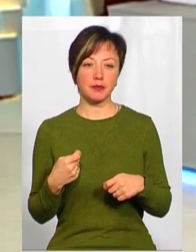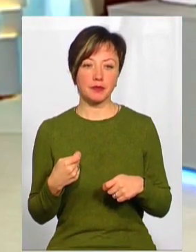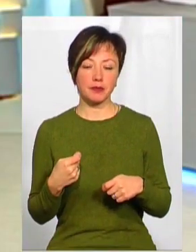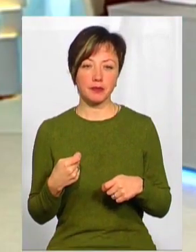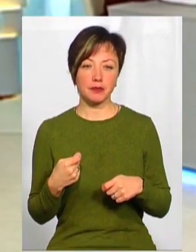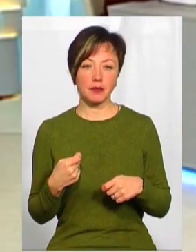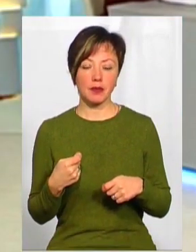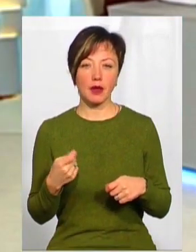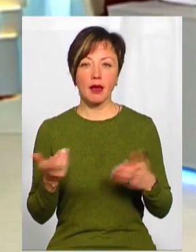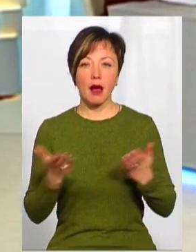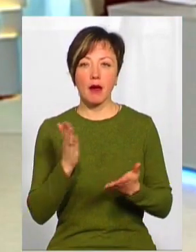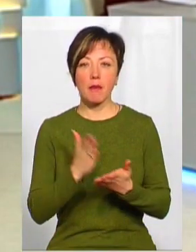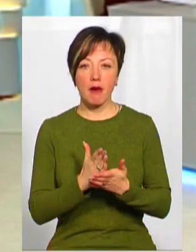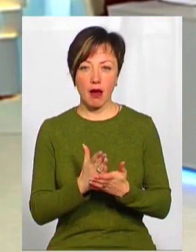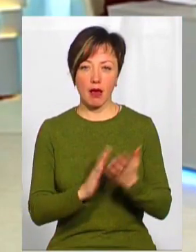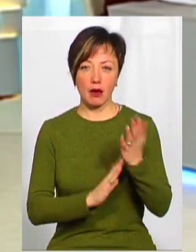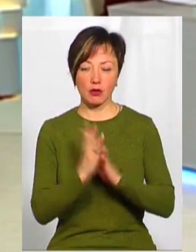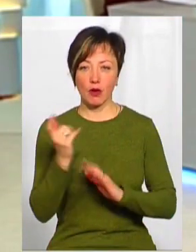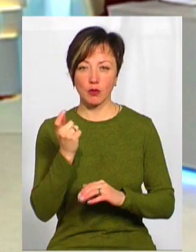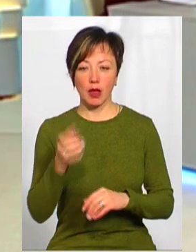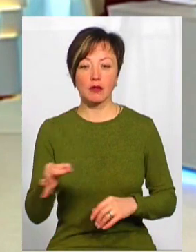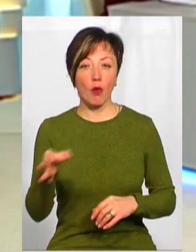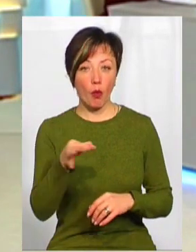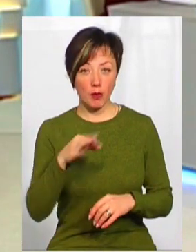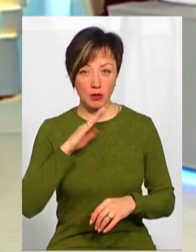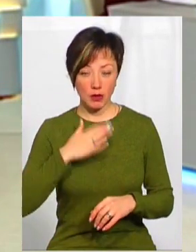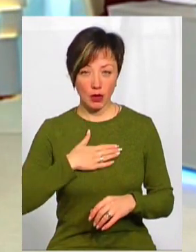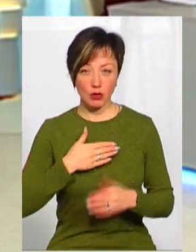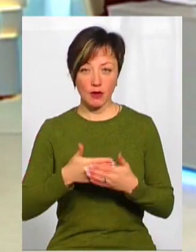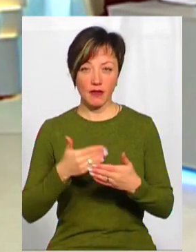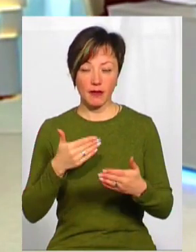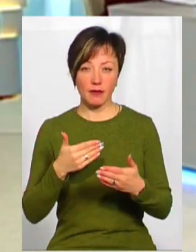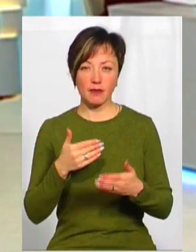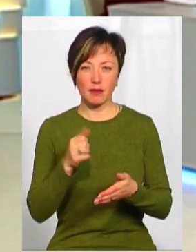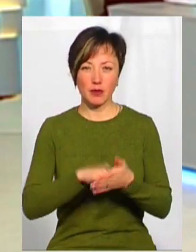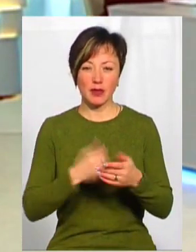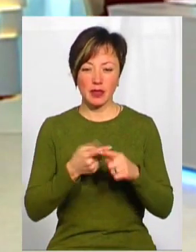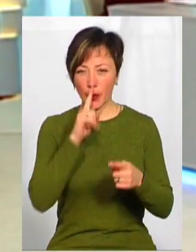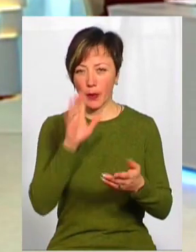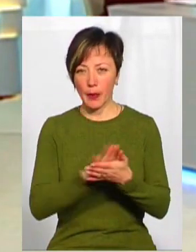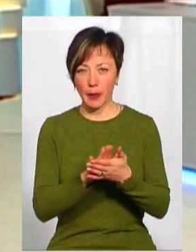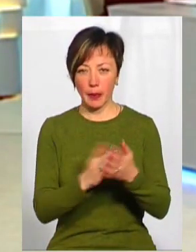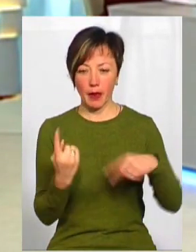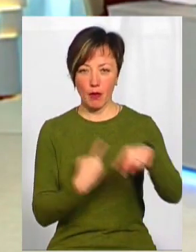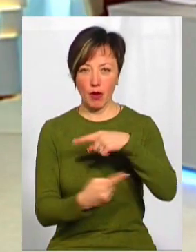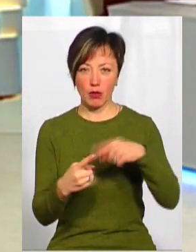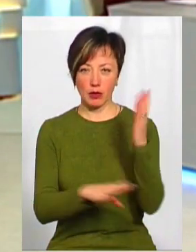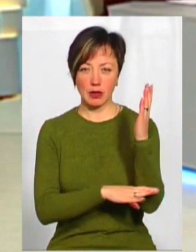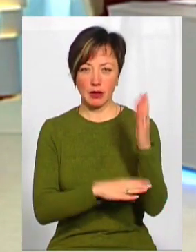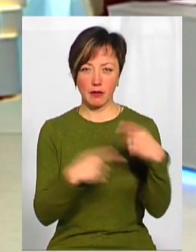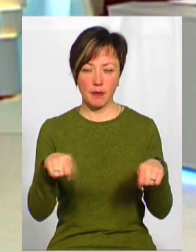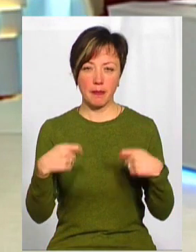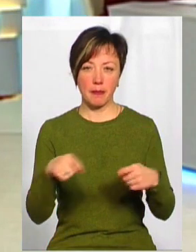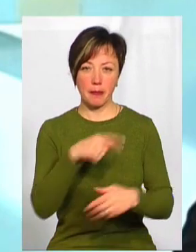понесло лісове господарство Хмельниччини від оцих тіньових таких оборудок?